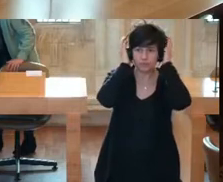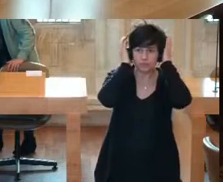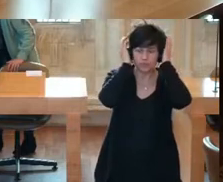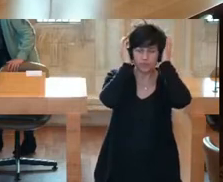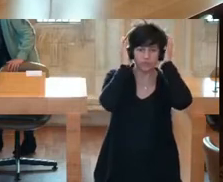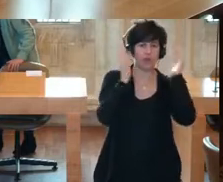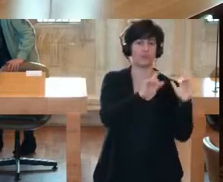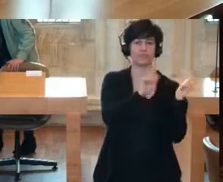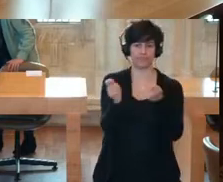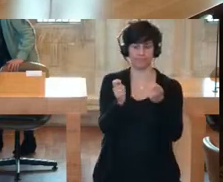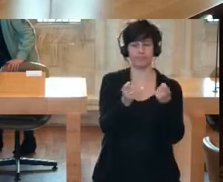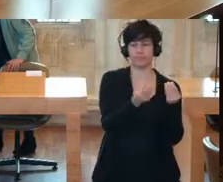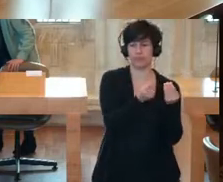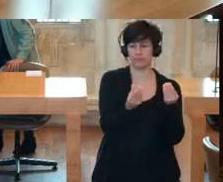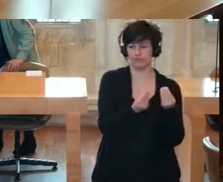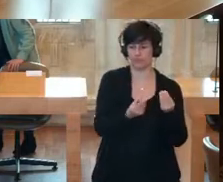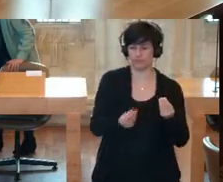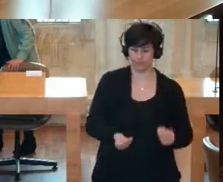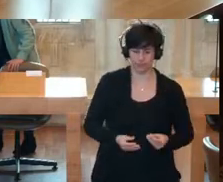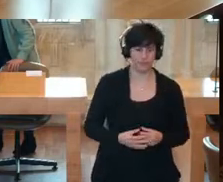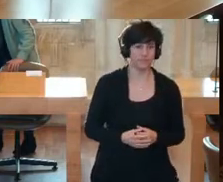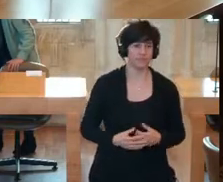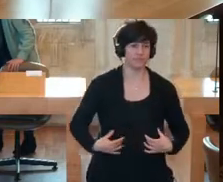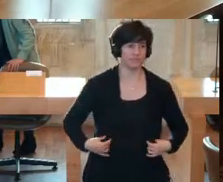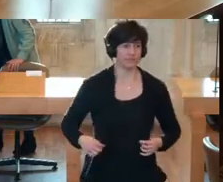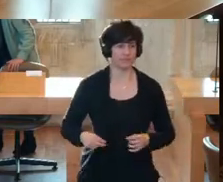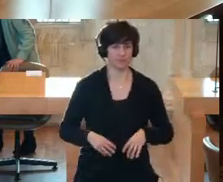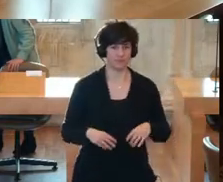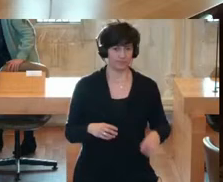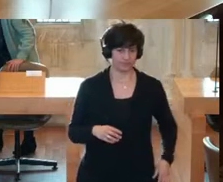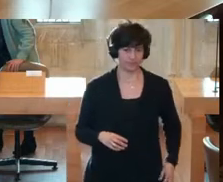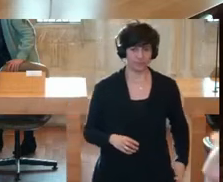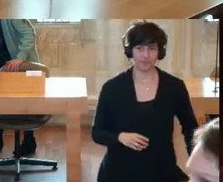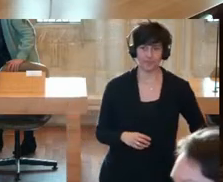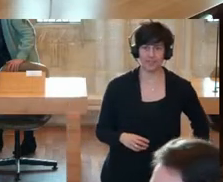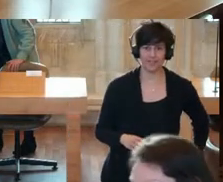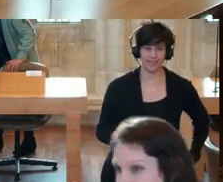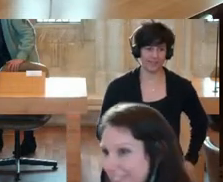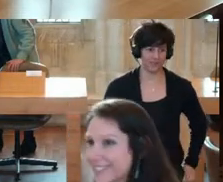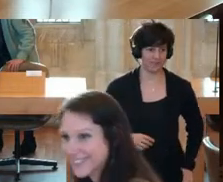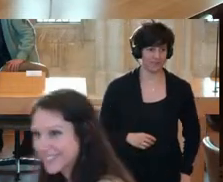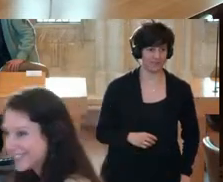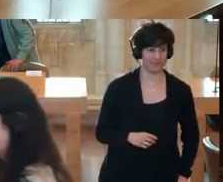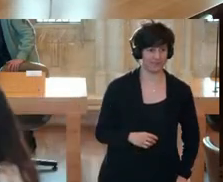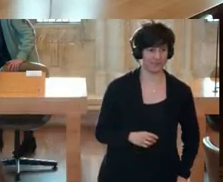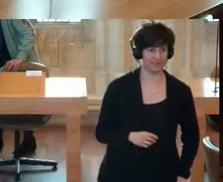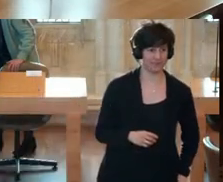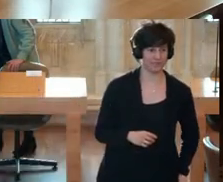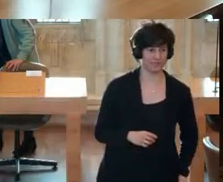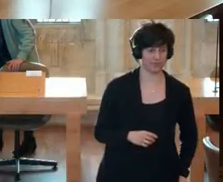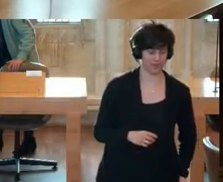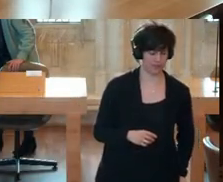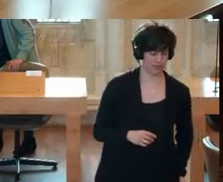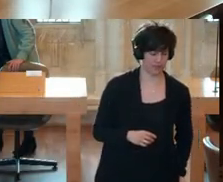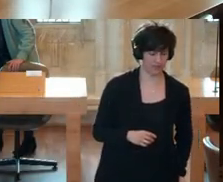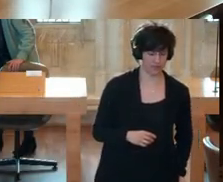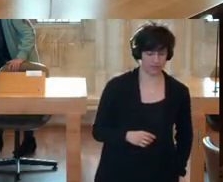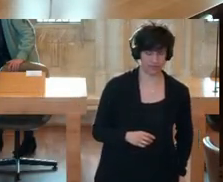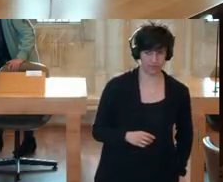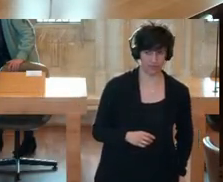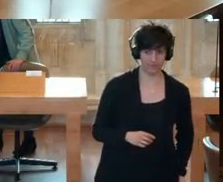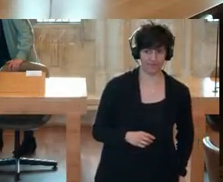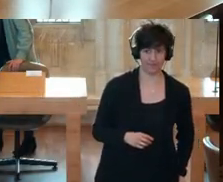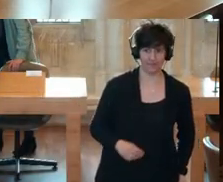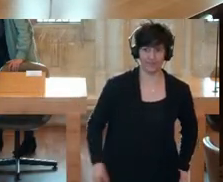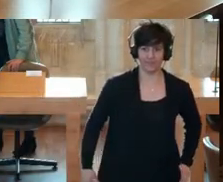Olivier, Gilles Déterville a donné pouvoir à Niane, Ginette Bernière à Virginie Avis, Monsieur Henri m'a laissé